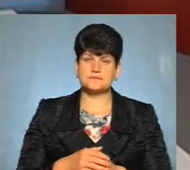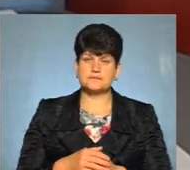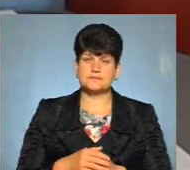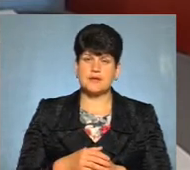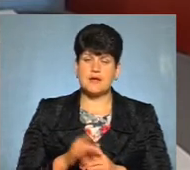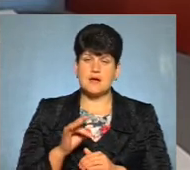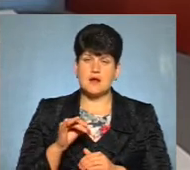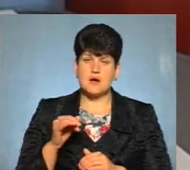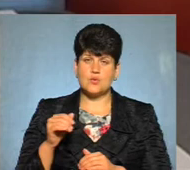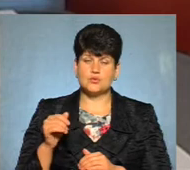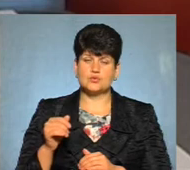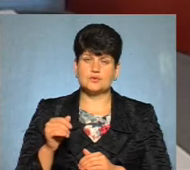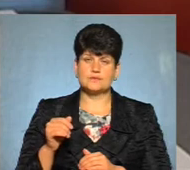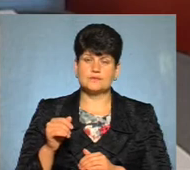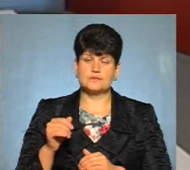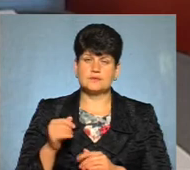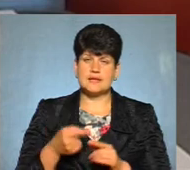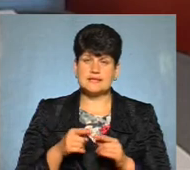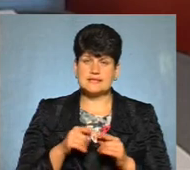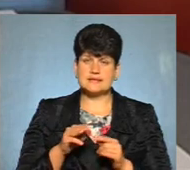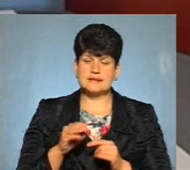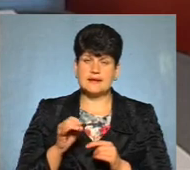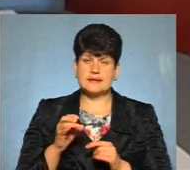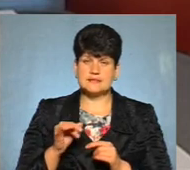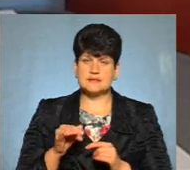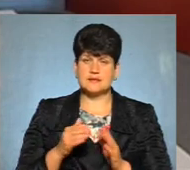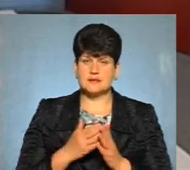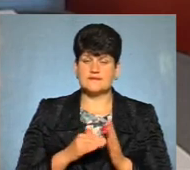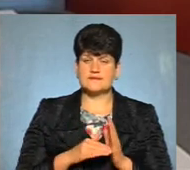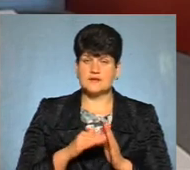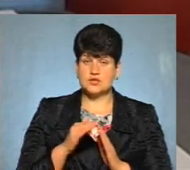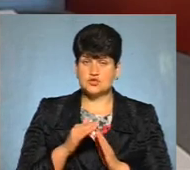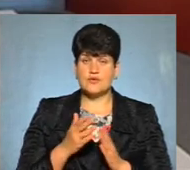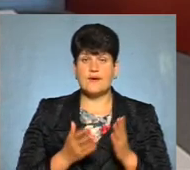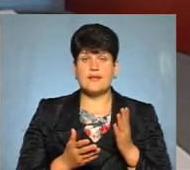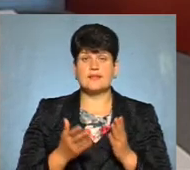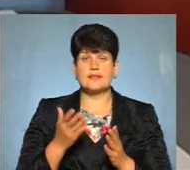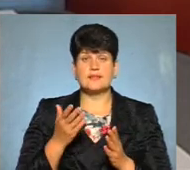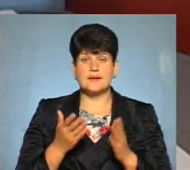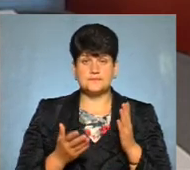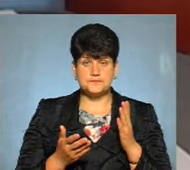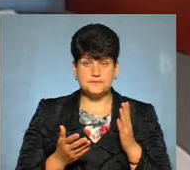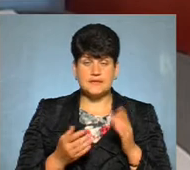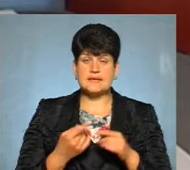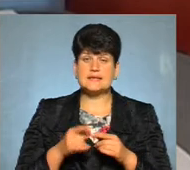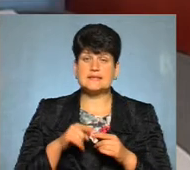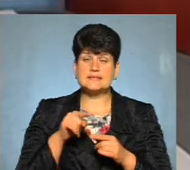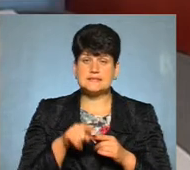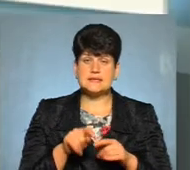реагуючих на ці тести виявилася вищою. Але цей тест